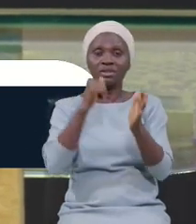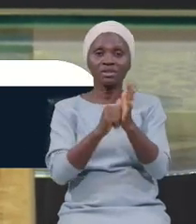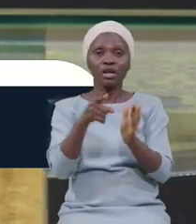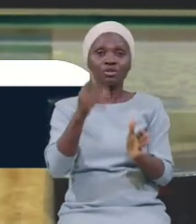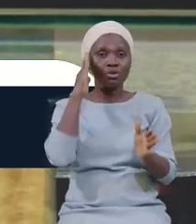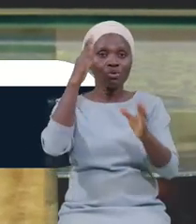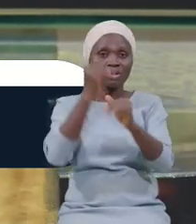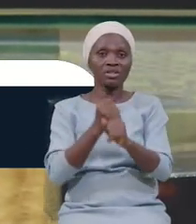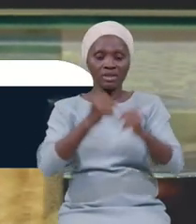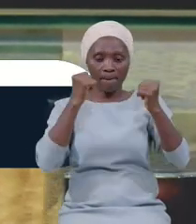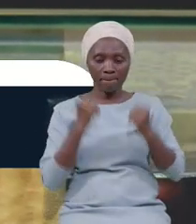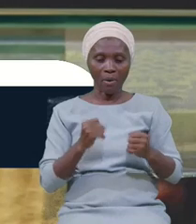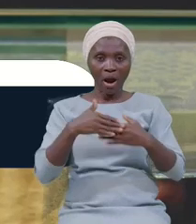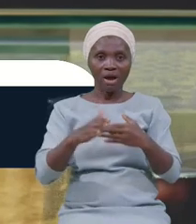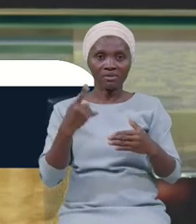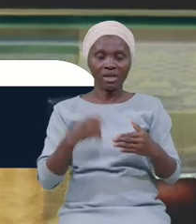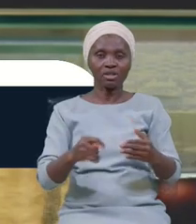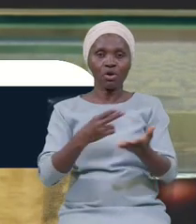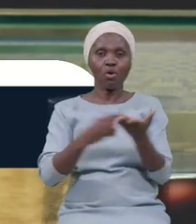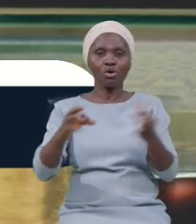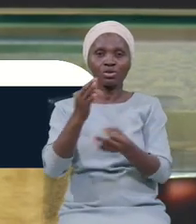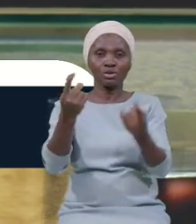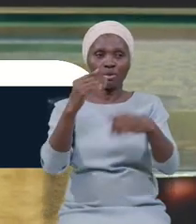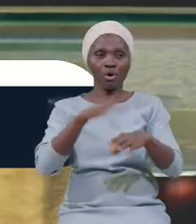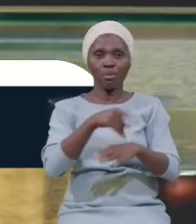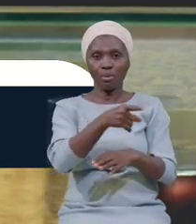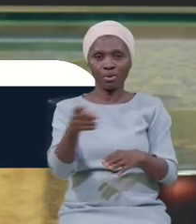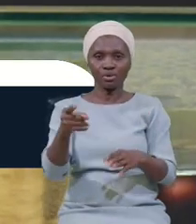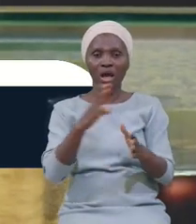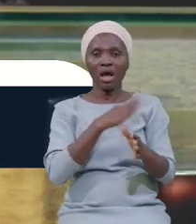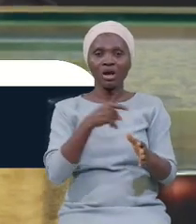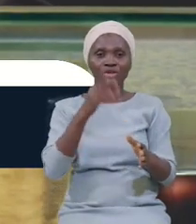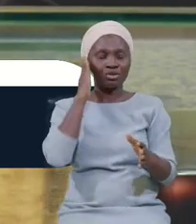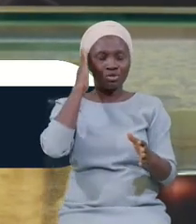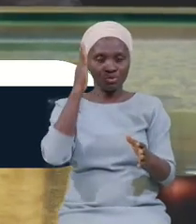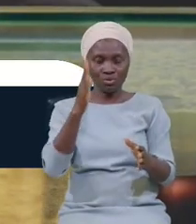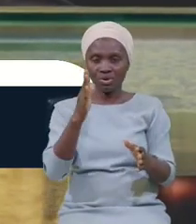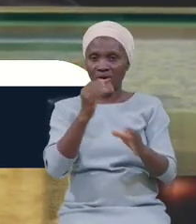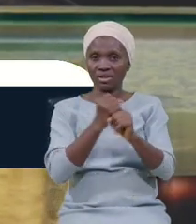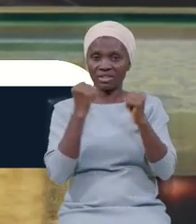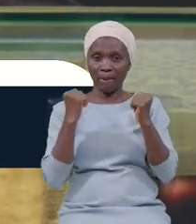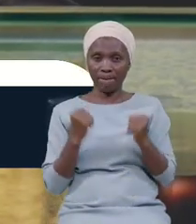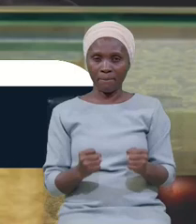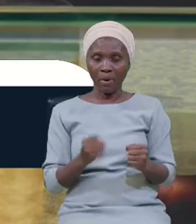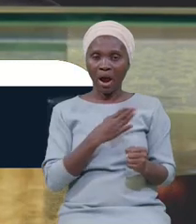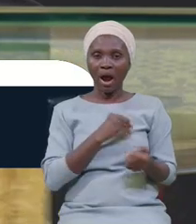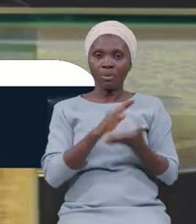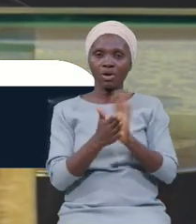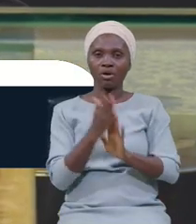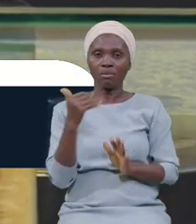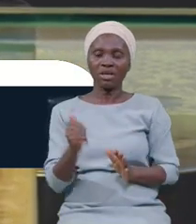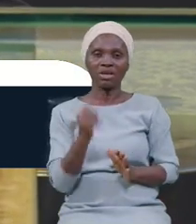Saint-Esprit survenant sur vous, vous serez mes témoins à Jérusalem, dans la Samarie et